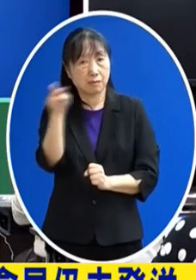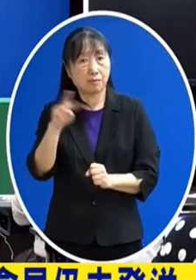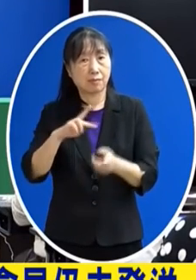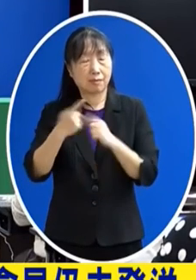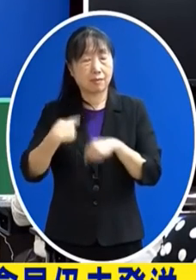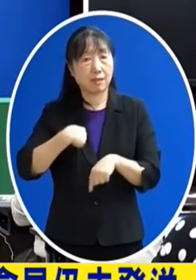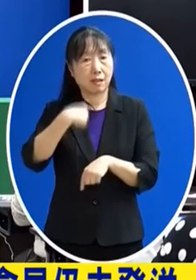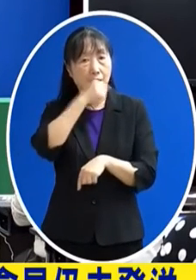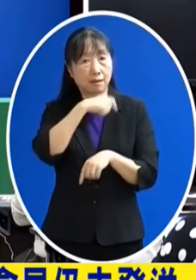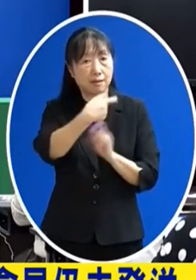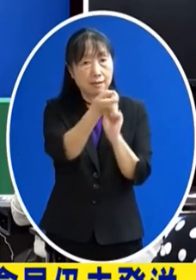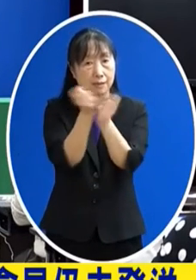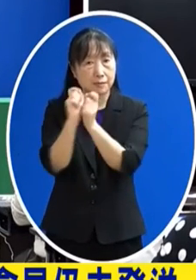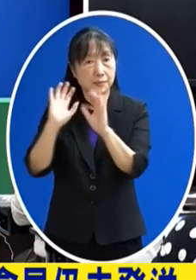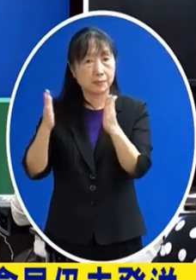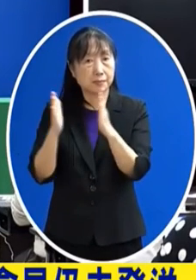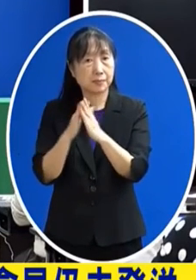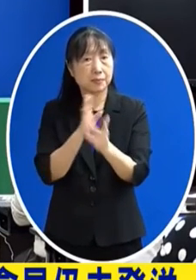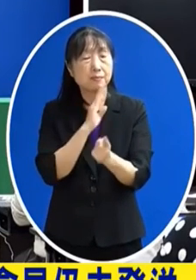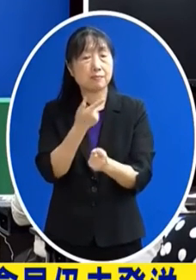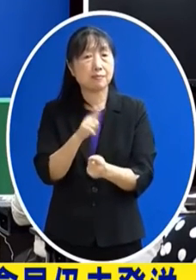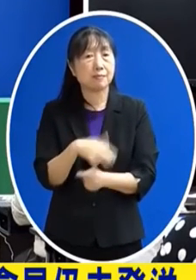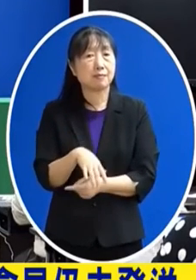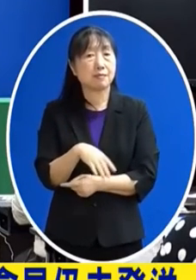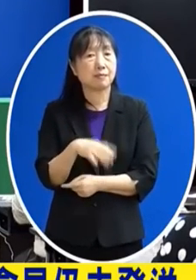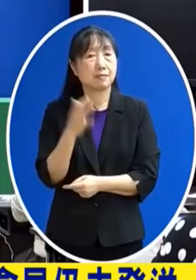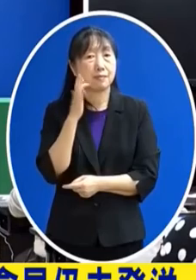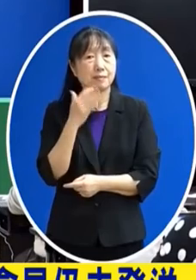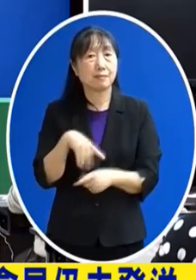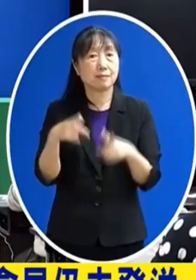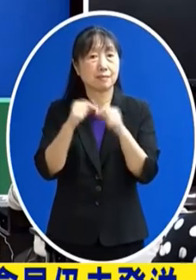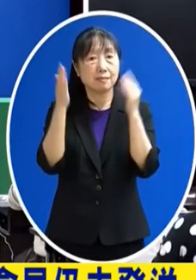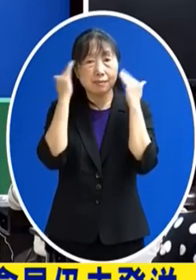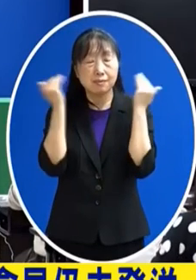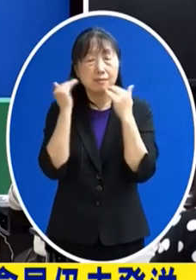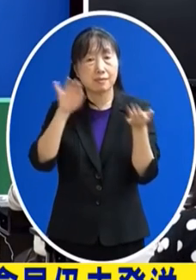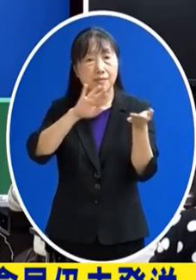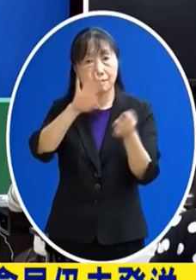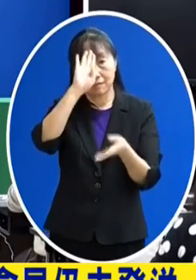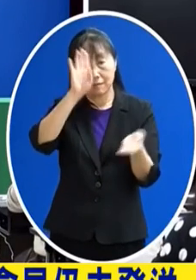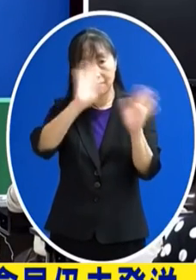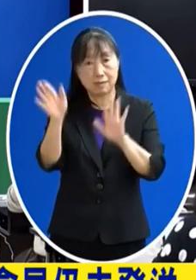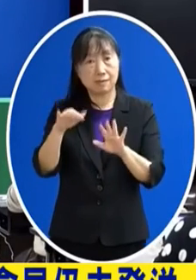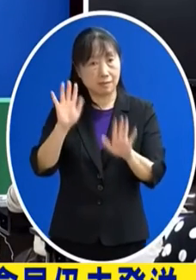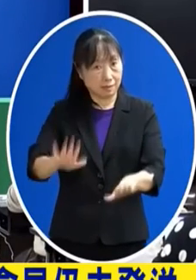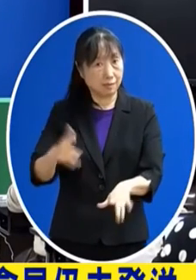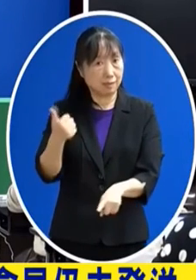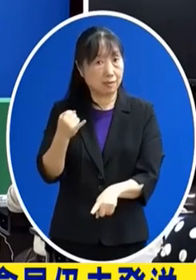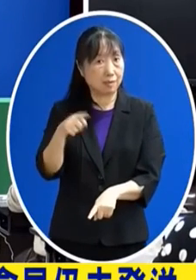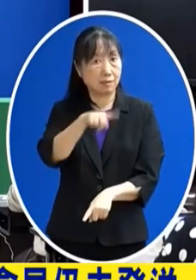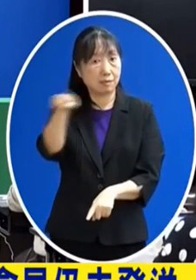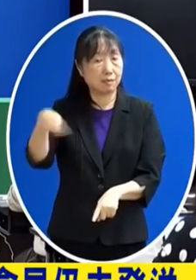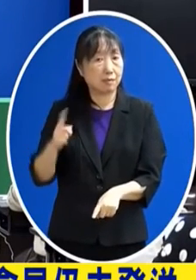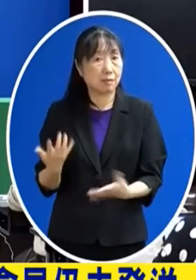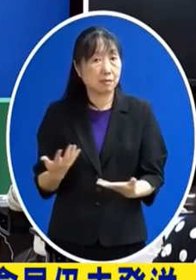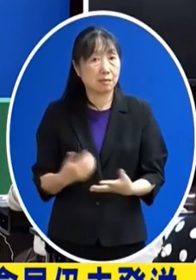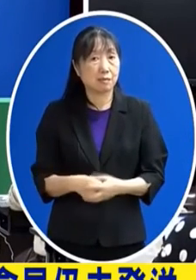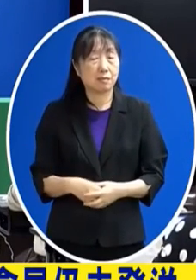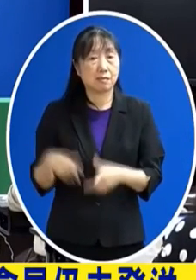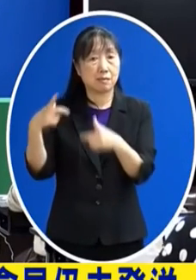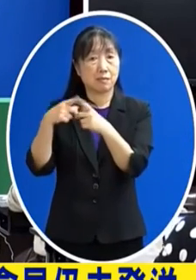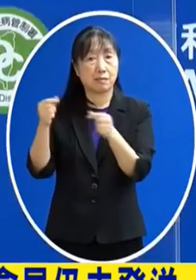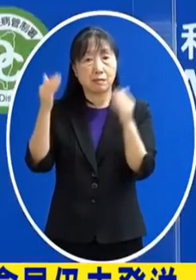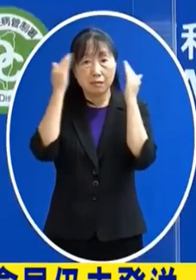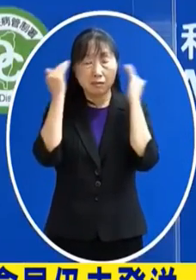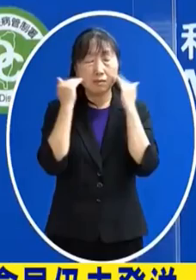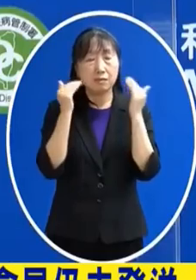台湾的周边国家的疫情，例如陆港澳、日韩等等，目前他们的疫情状况怎么样？ 日韩其实疫